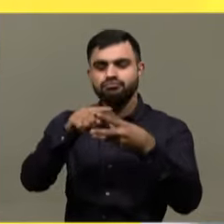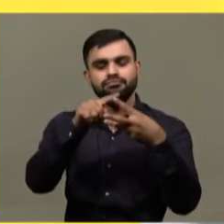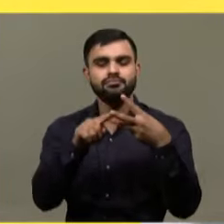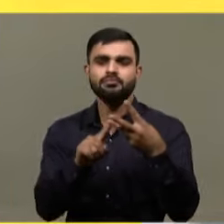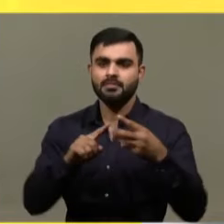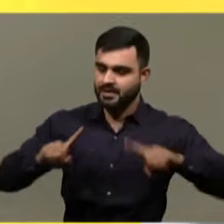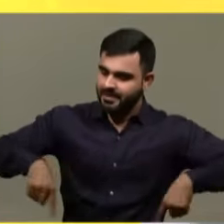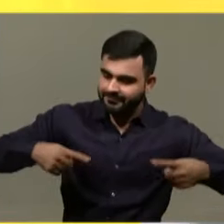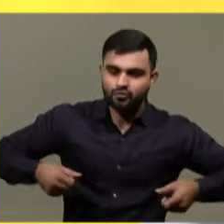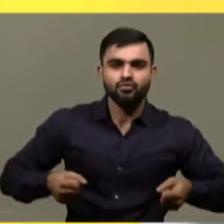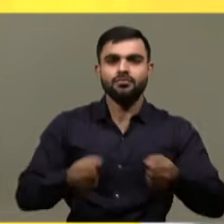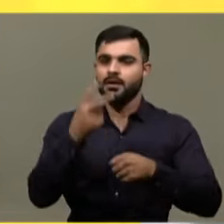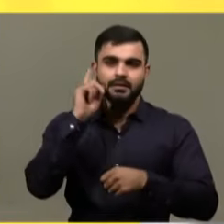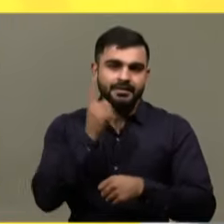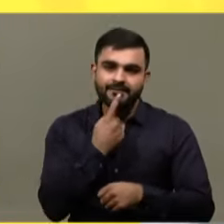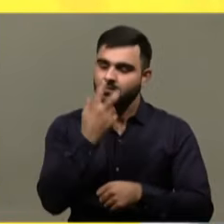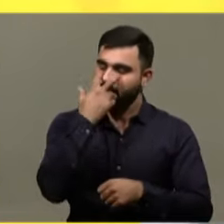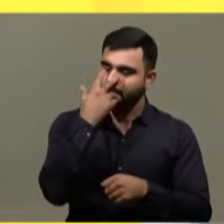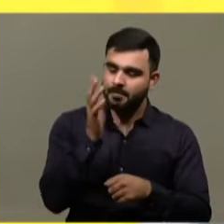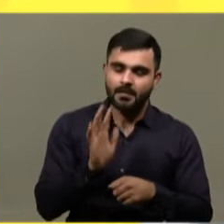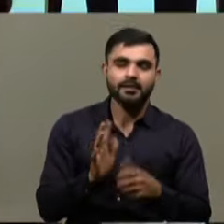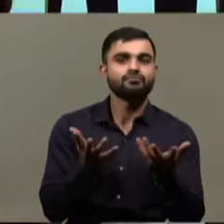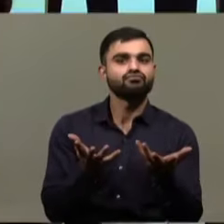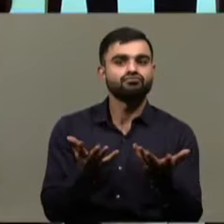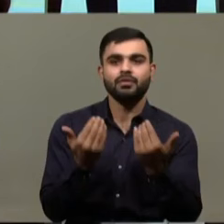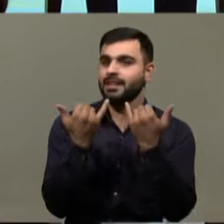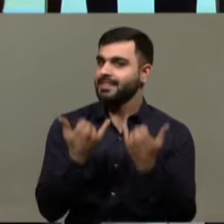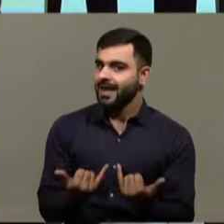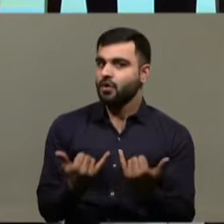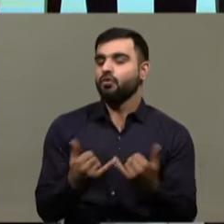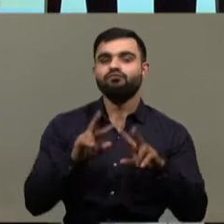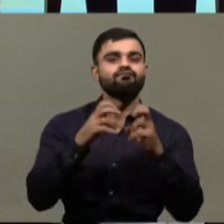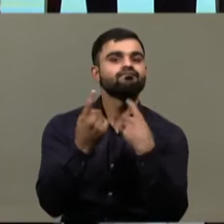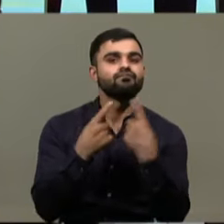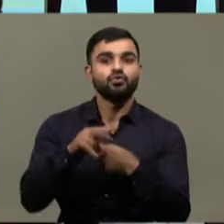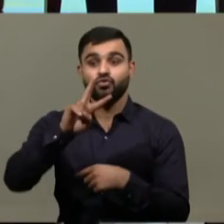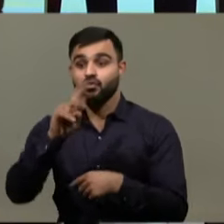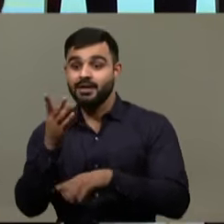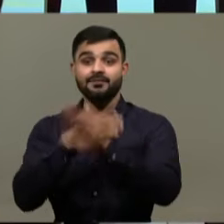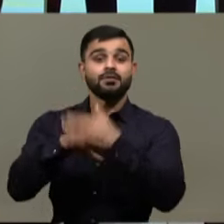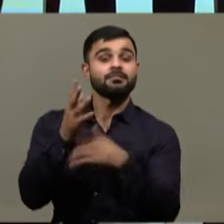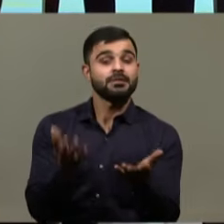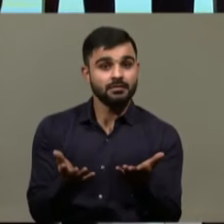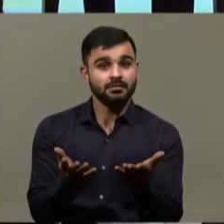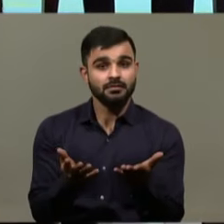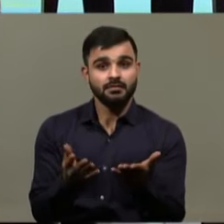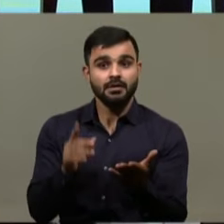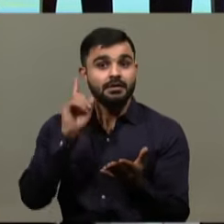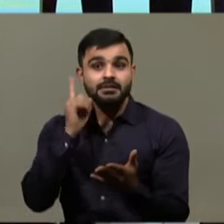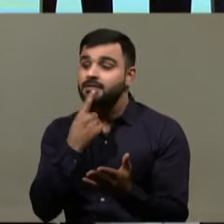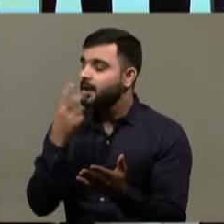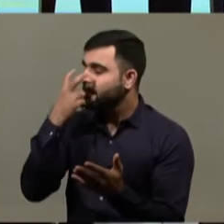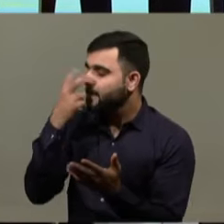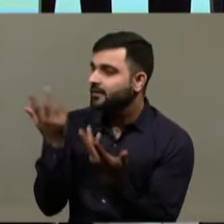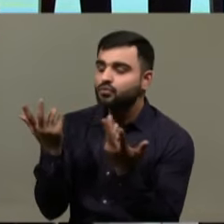लोकोमोटर डिसेबिलिटी डेनेस एंड ब्लाइंडनेस वी आर नाउ टॉकिंग अबाउट 21 डिसेबिलिटीज व्ट अबाउट डेफ ब्लाइंडनेस